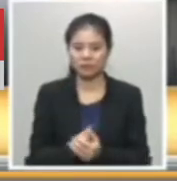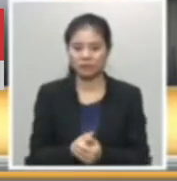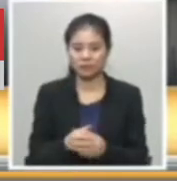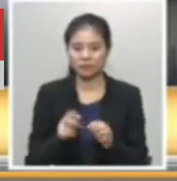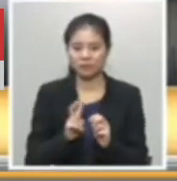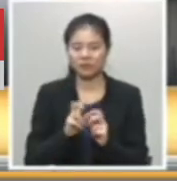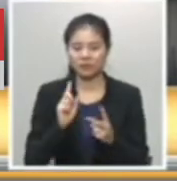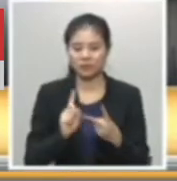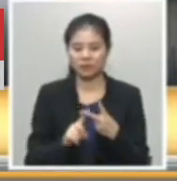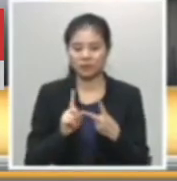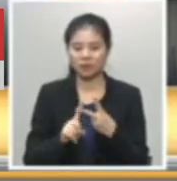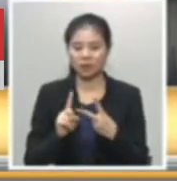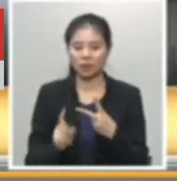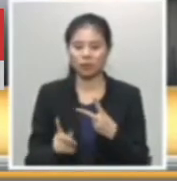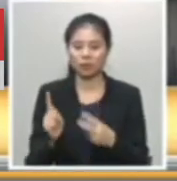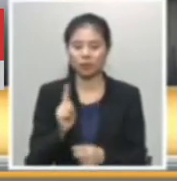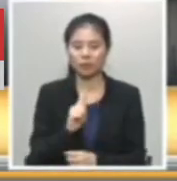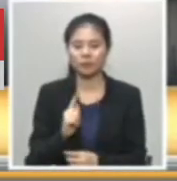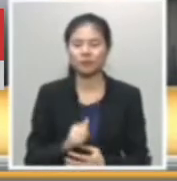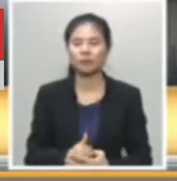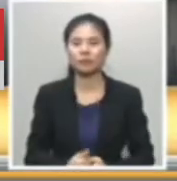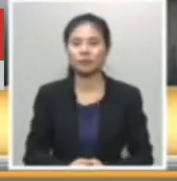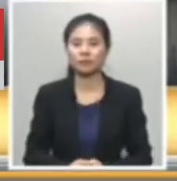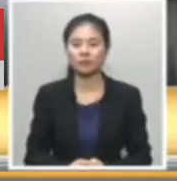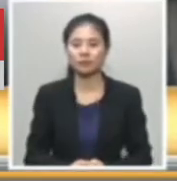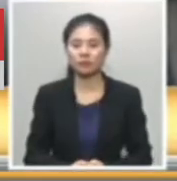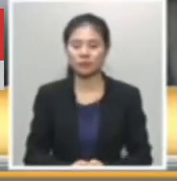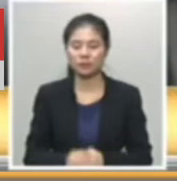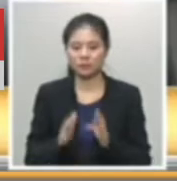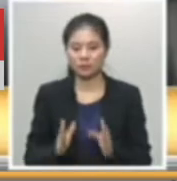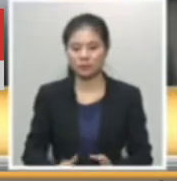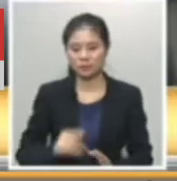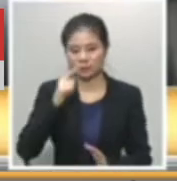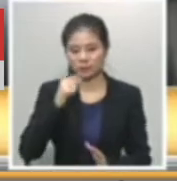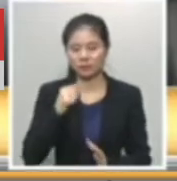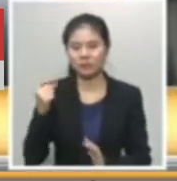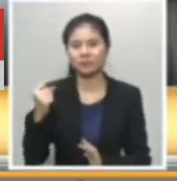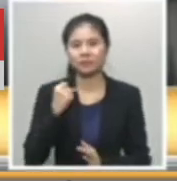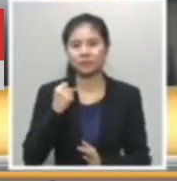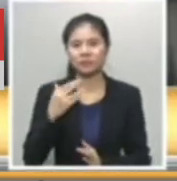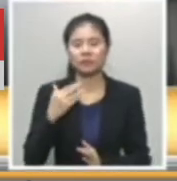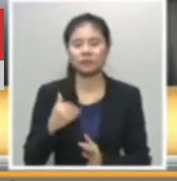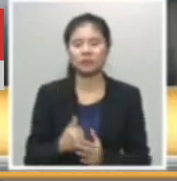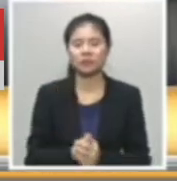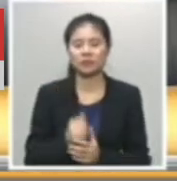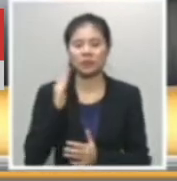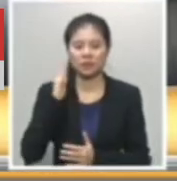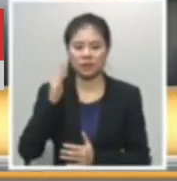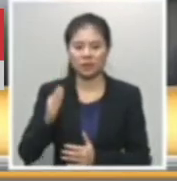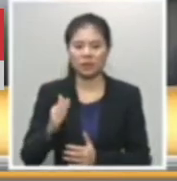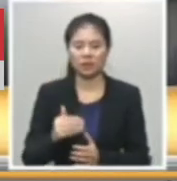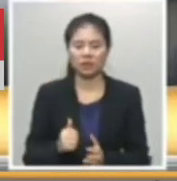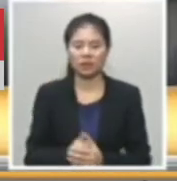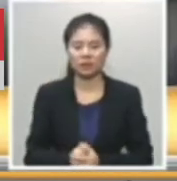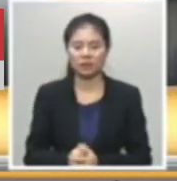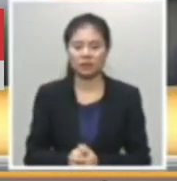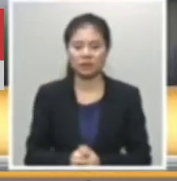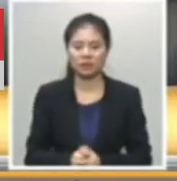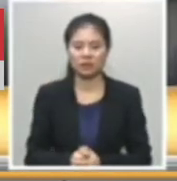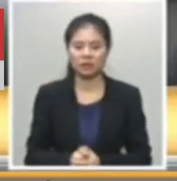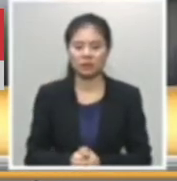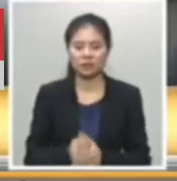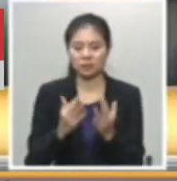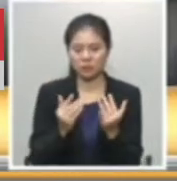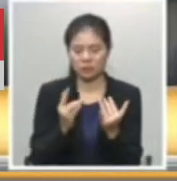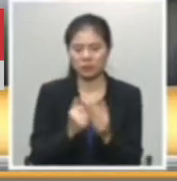ที่2 อันนี้ร้ายแรงกว่านะครับก็คือคนไทยขาดความเชื่อมั่น ในอนาคตจึงชะลอ